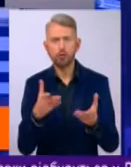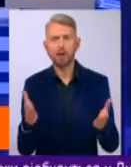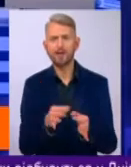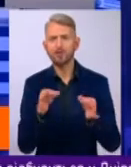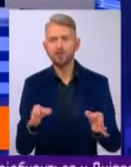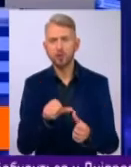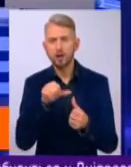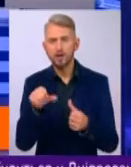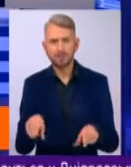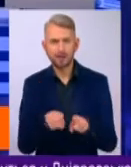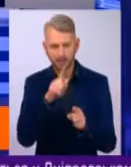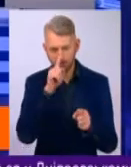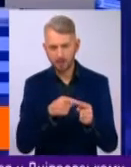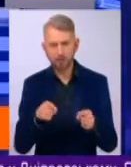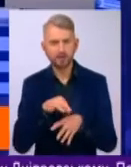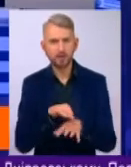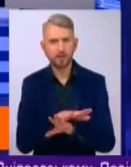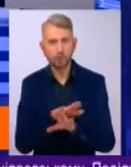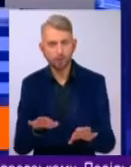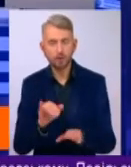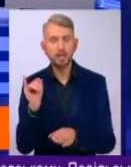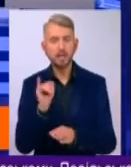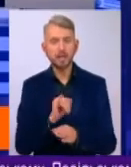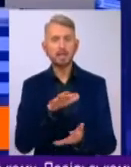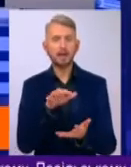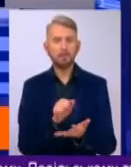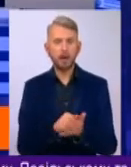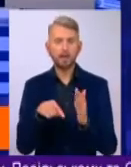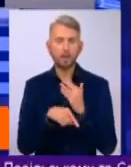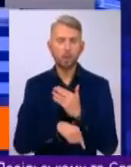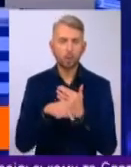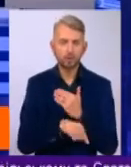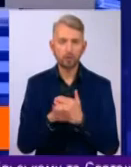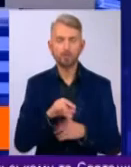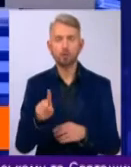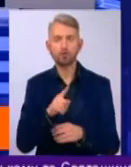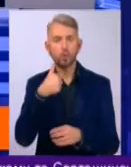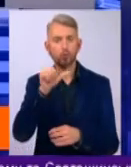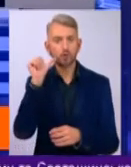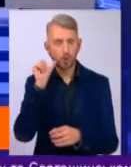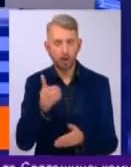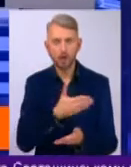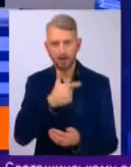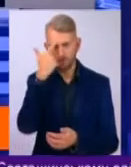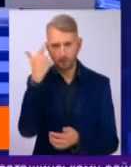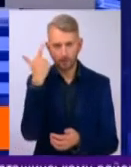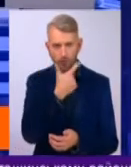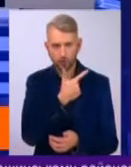за винятком таких місячників не проводить і, власне, займається корупцією, про що учора нам